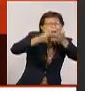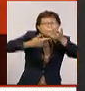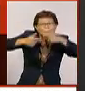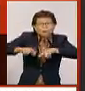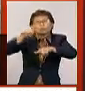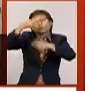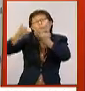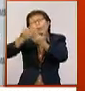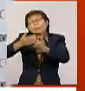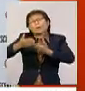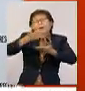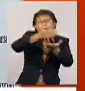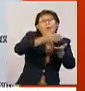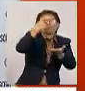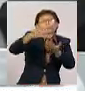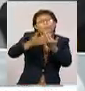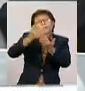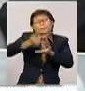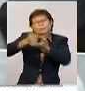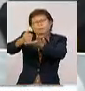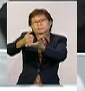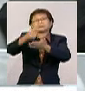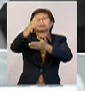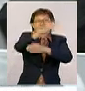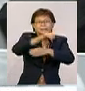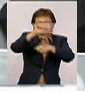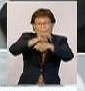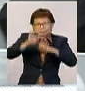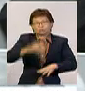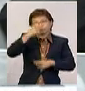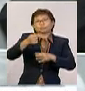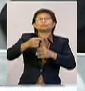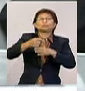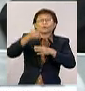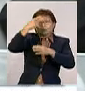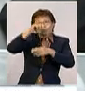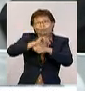bagi memudahkan urusan agihan bantuan dan pasukan petugas bagi menyelaras segala bantuan.